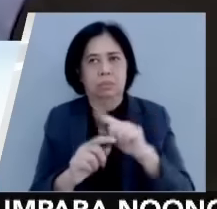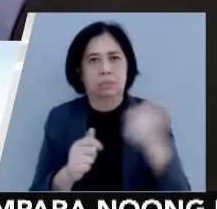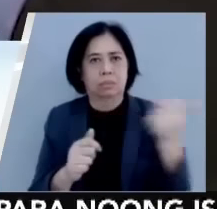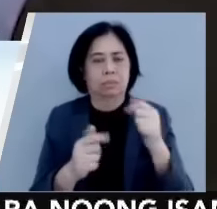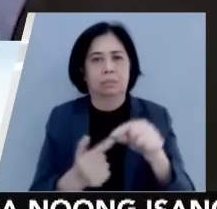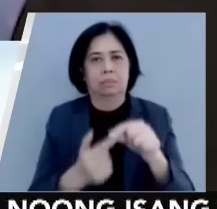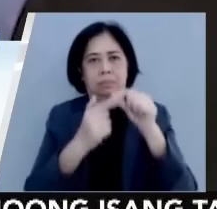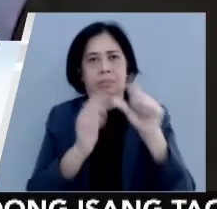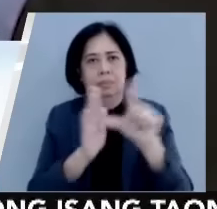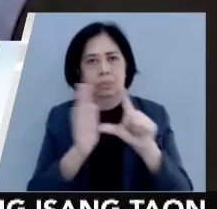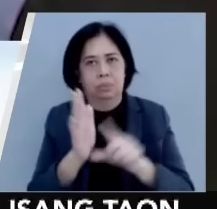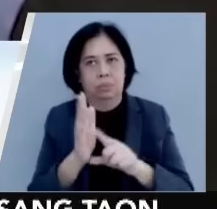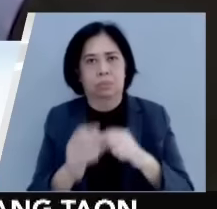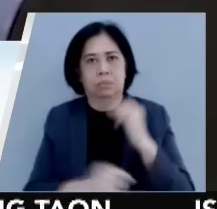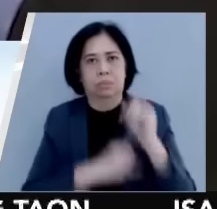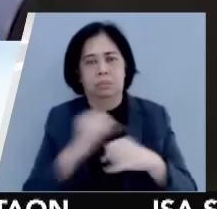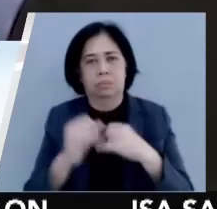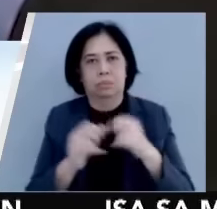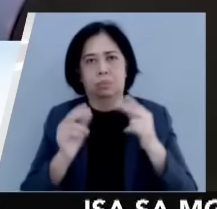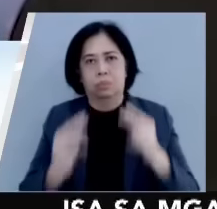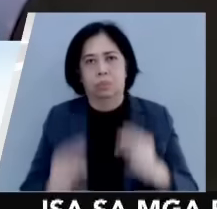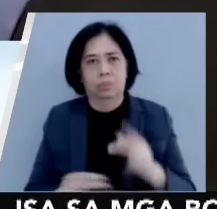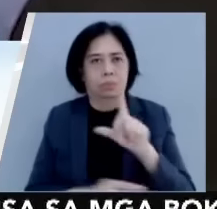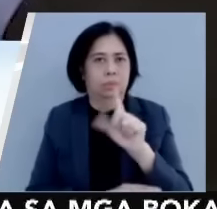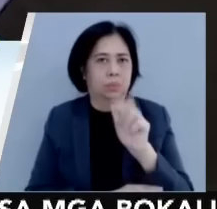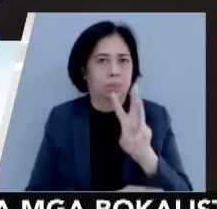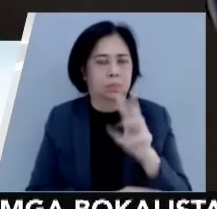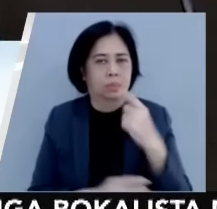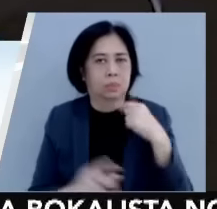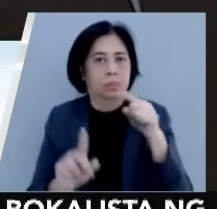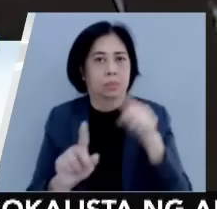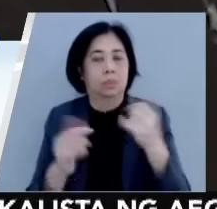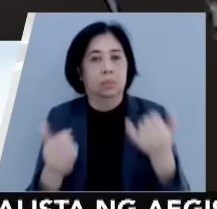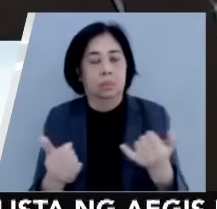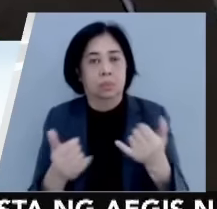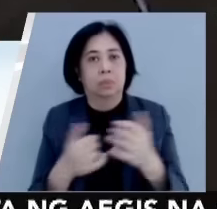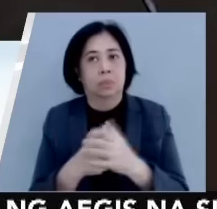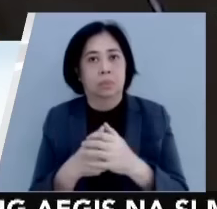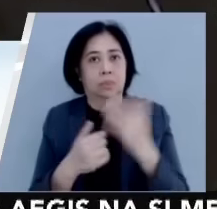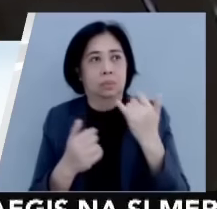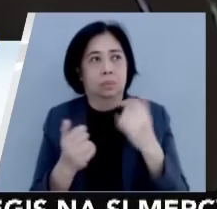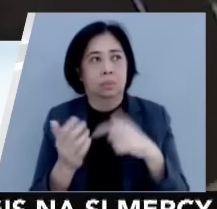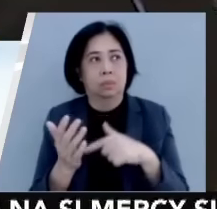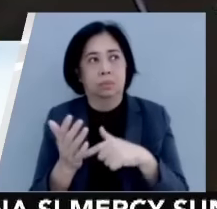International Humanitarian Law, ang ating pinupuntirya ngayon because it is the